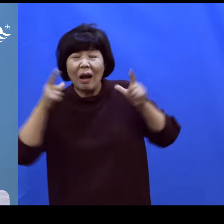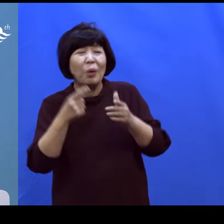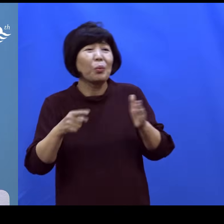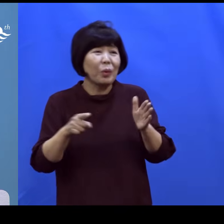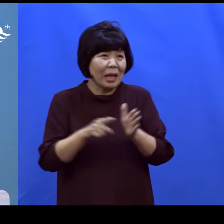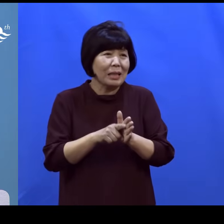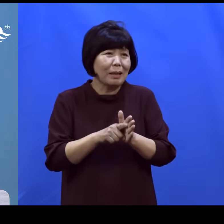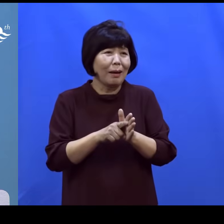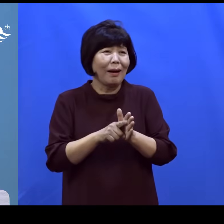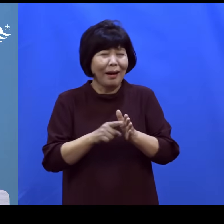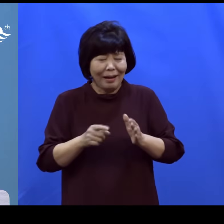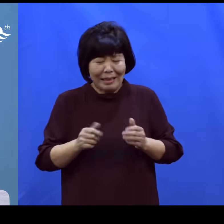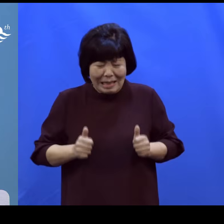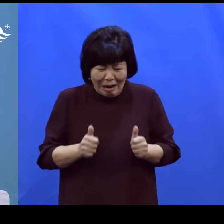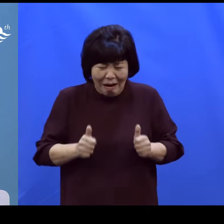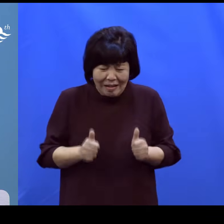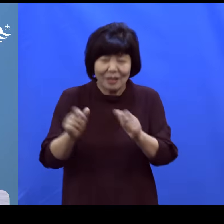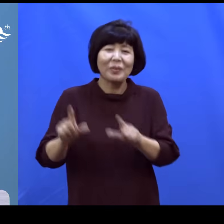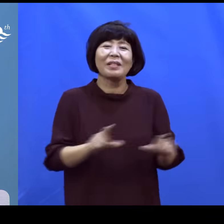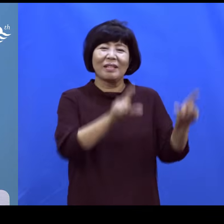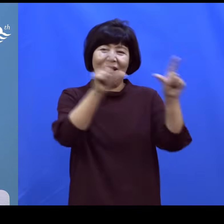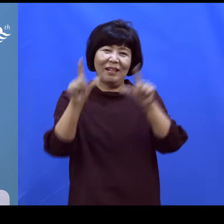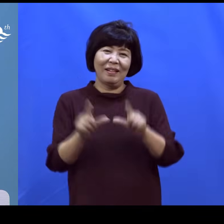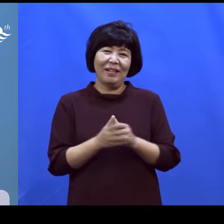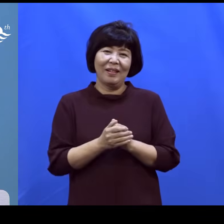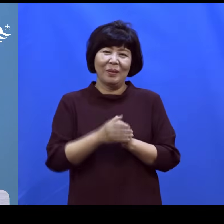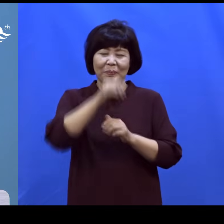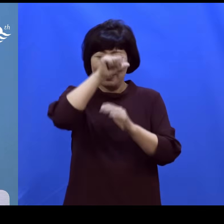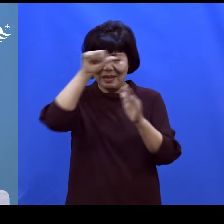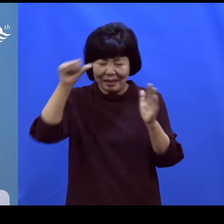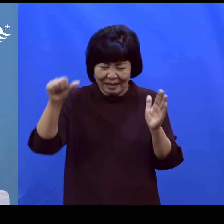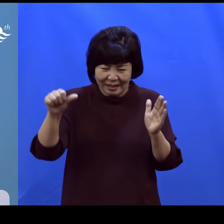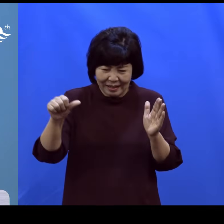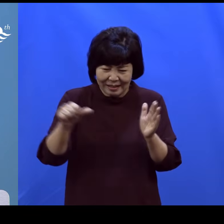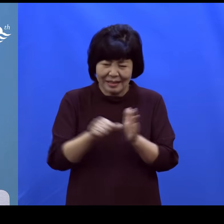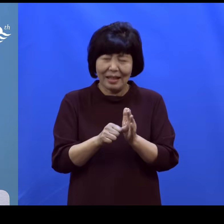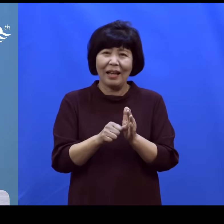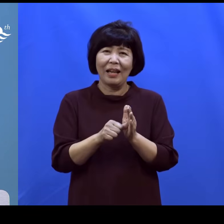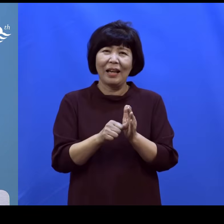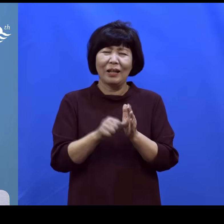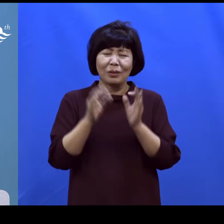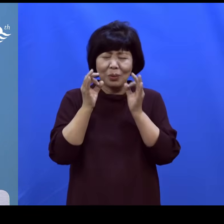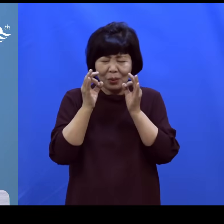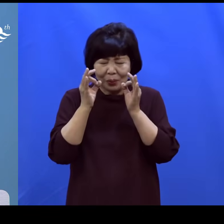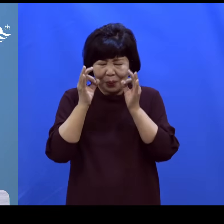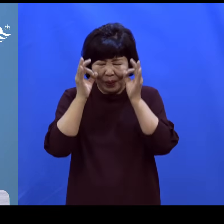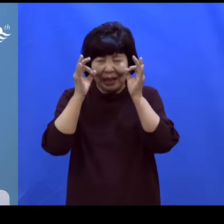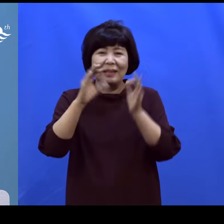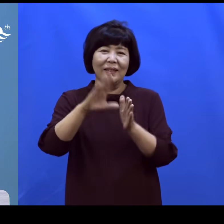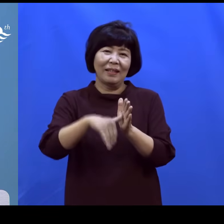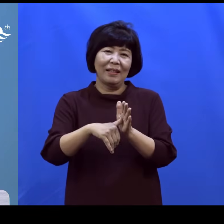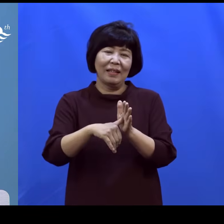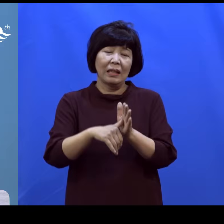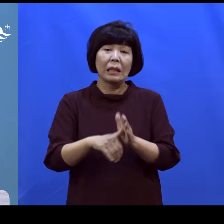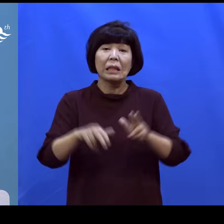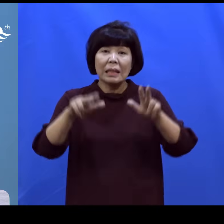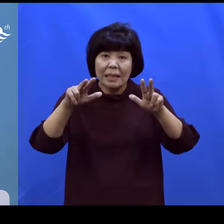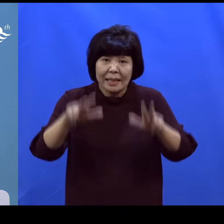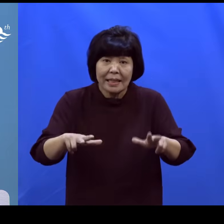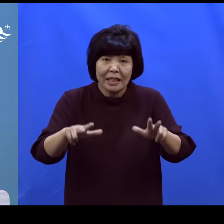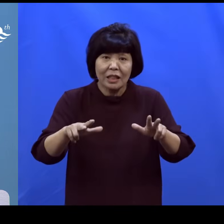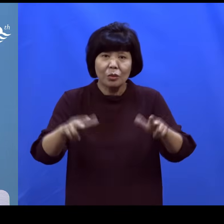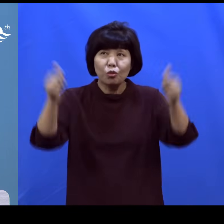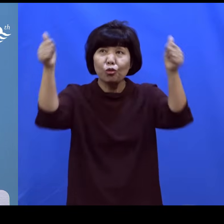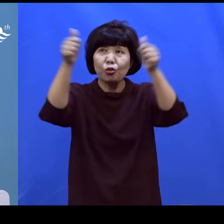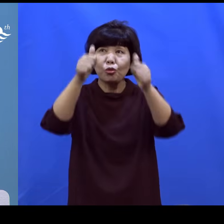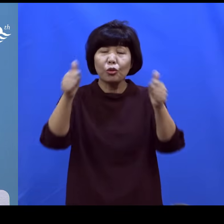걸 원하고 나의 존재를 극대화하는 것에 일평생 모든 걸 쏟아붓는 거예요. 그래서 오늘 시대의 우상은 누구예요?